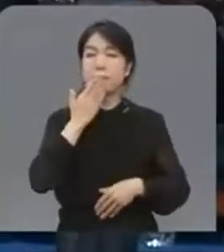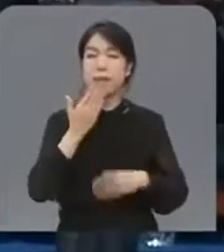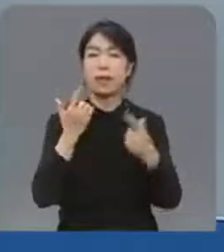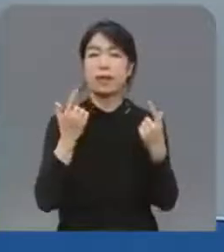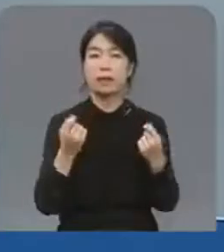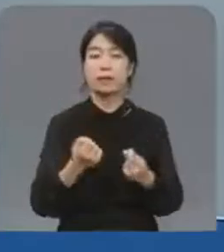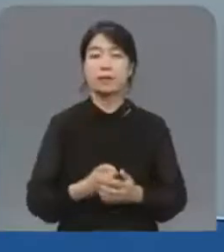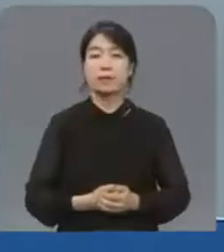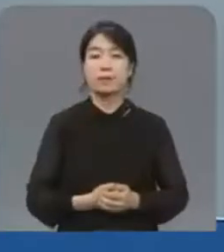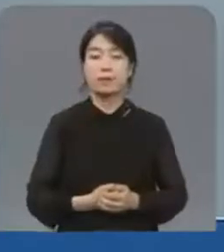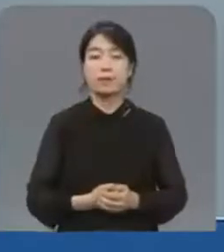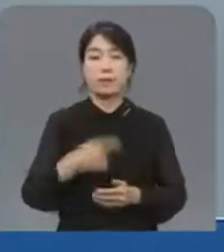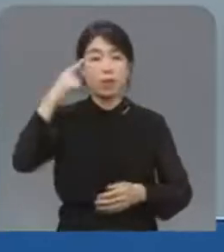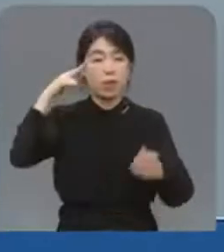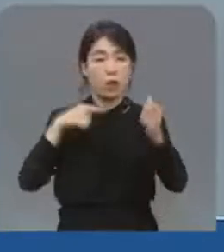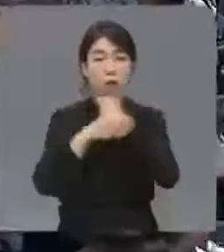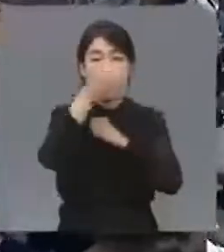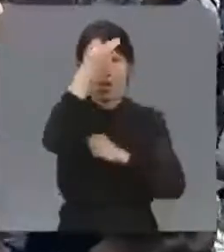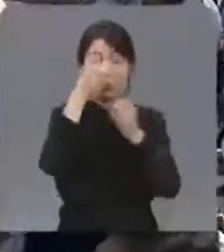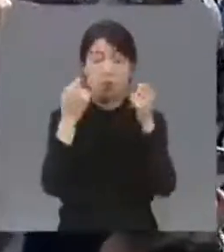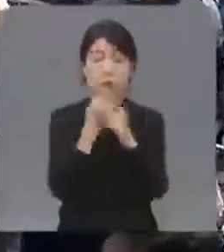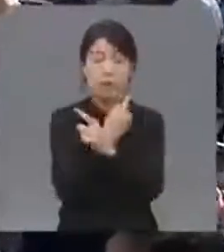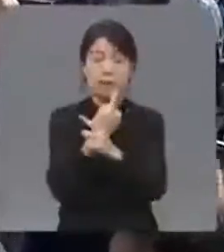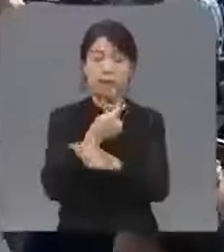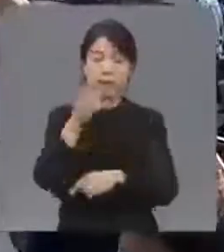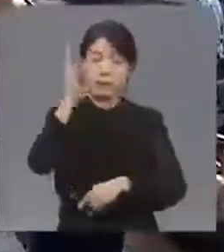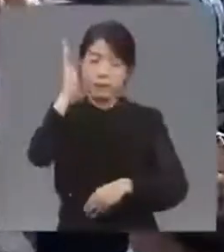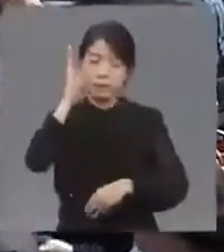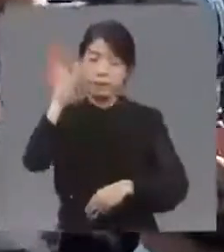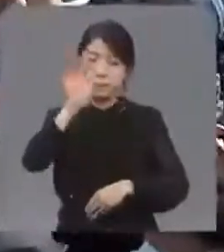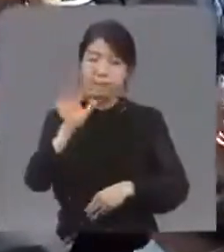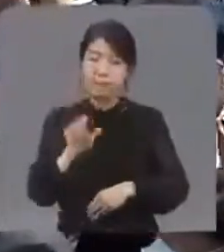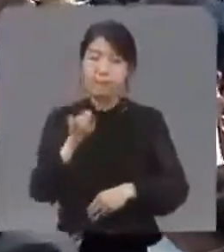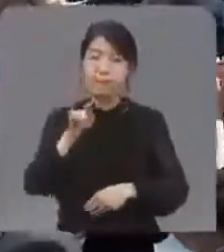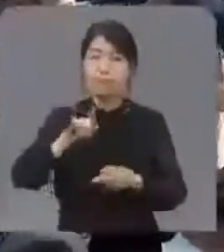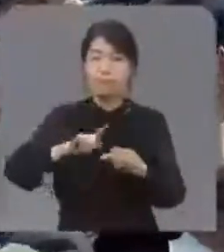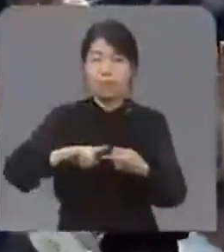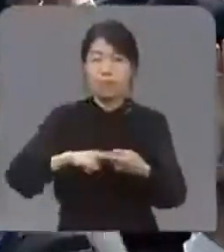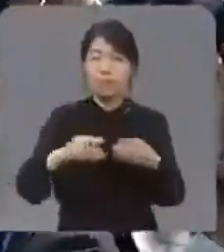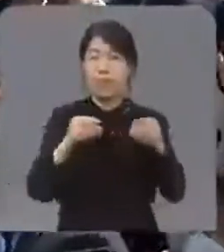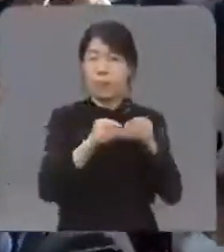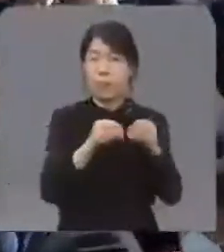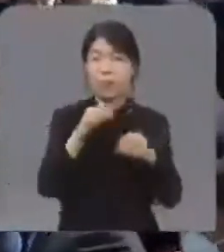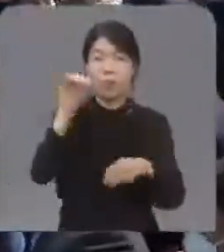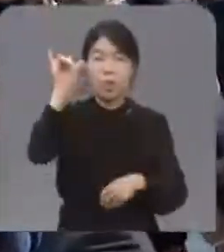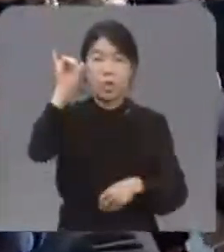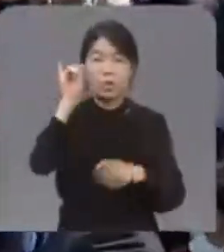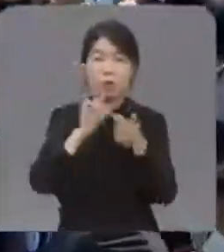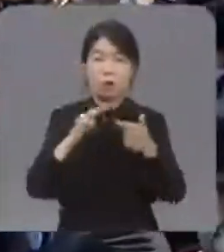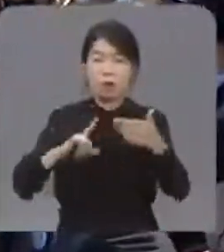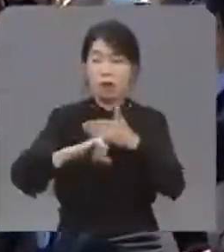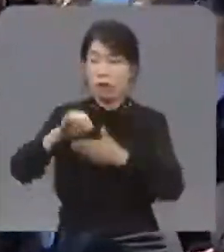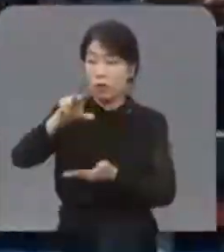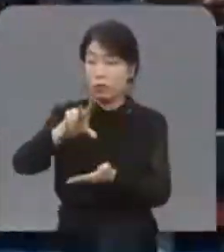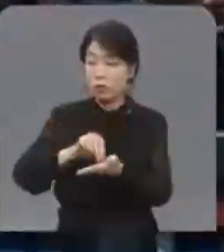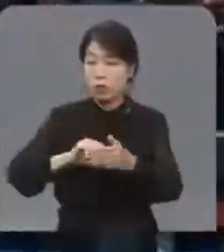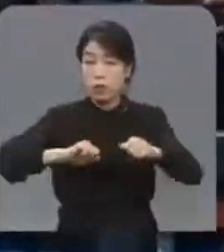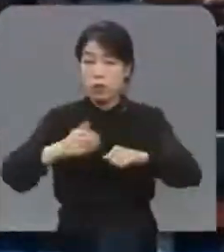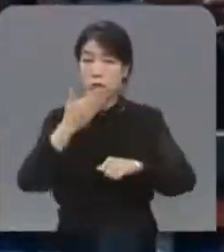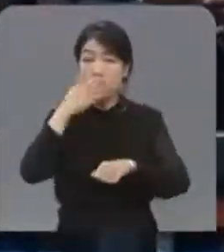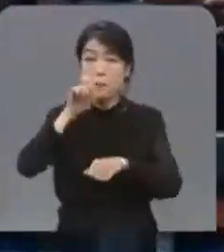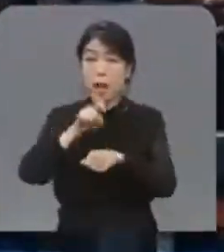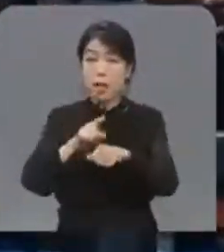있습니다. 과학과 기술, 혁신을 거듭 강조한 대목에서는 반도체와 인공지능 등 지역 현안의 이행